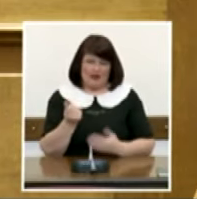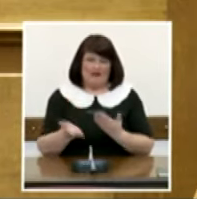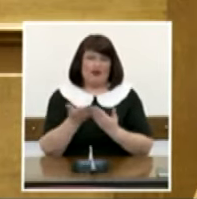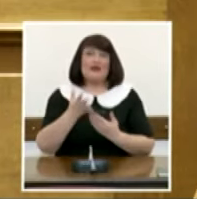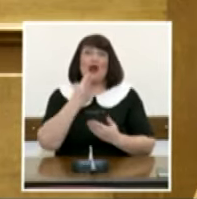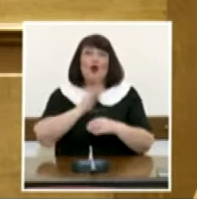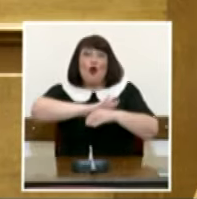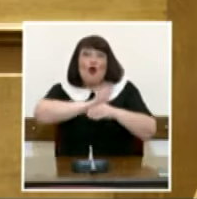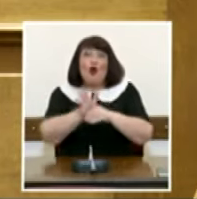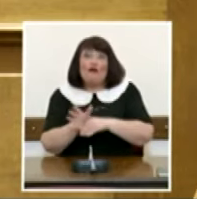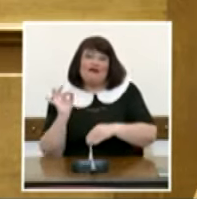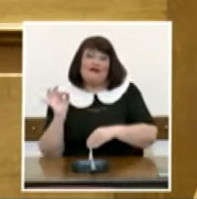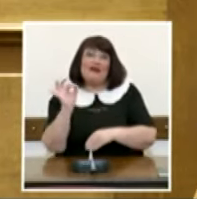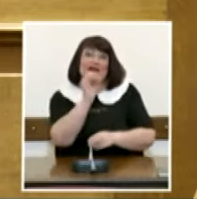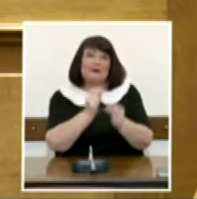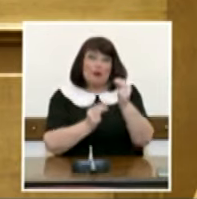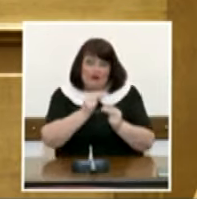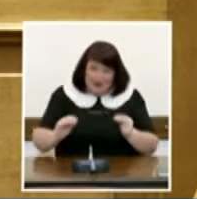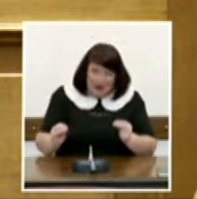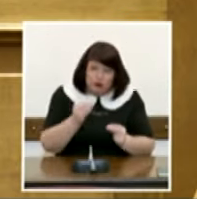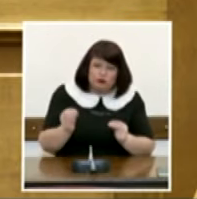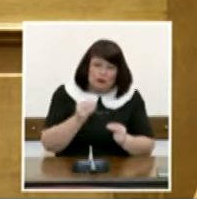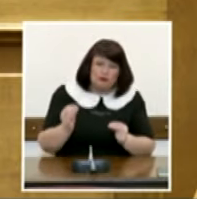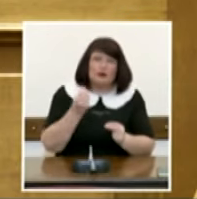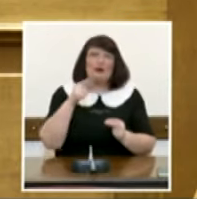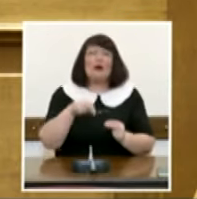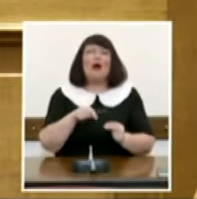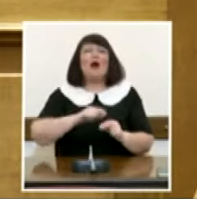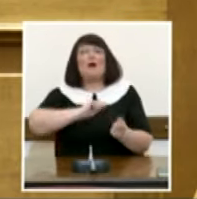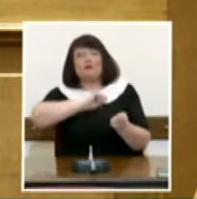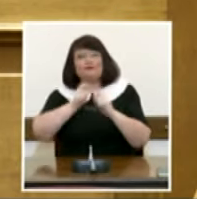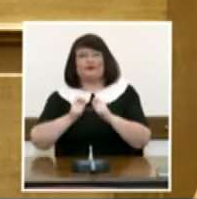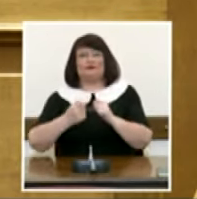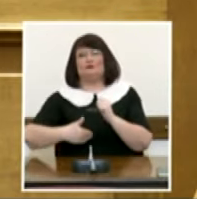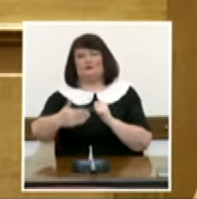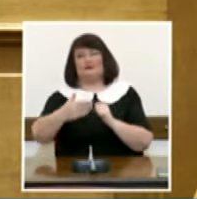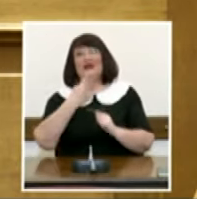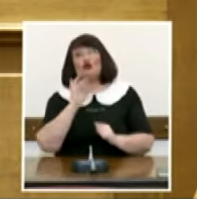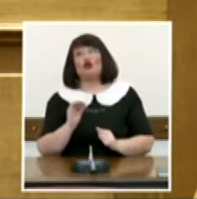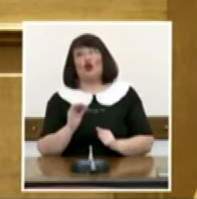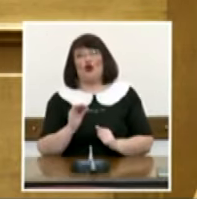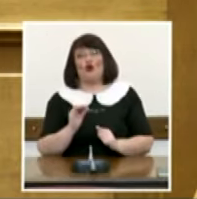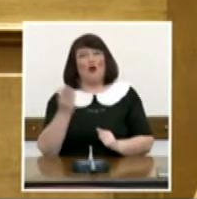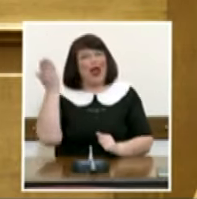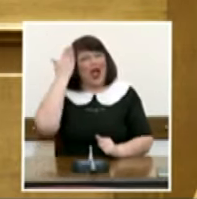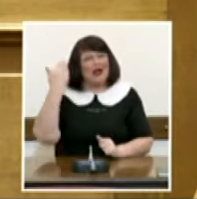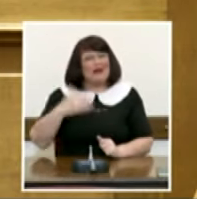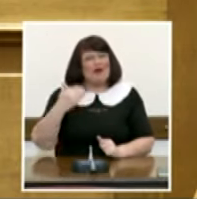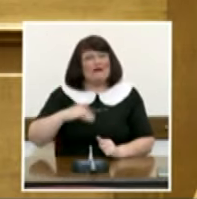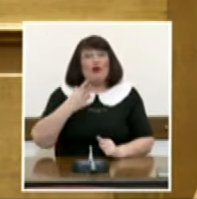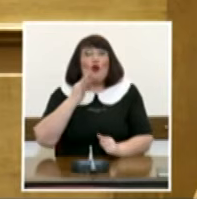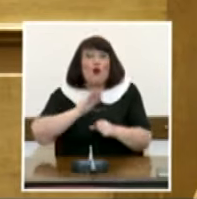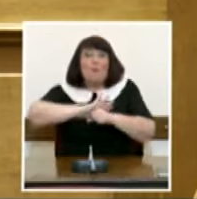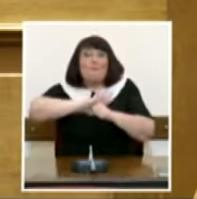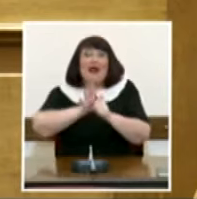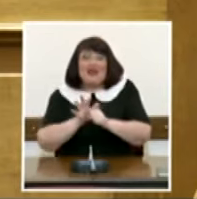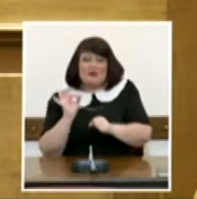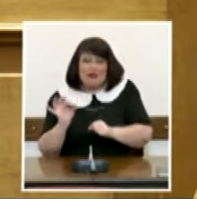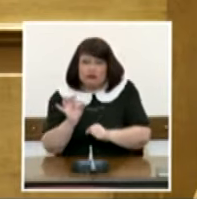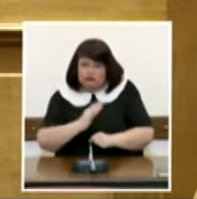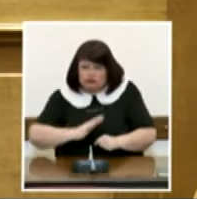ένα φαινόμενο που αντιμετωπίζουν όλες οι οικονομίες και αυτό οδήγησε στις κεντρικές τράπεζες να αυξήσουν με